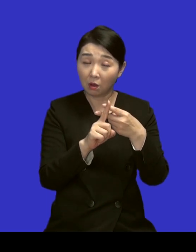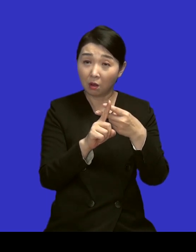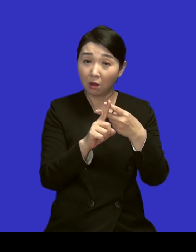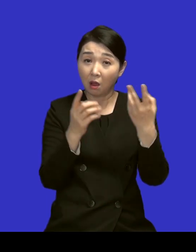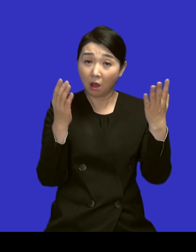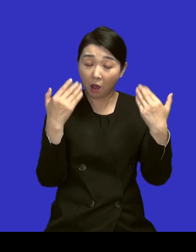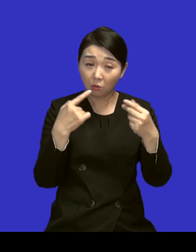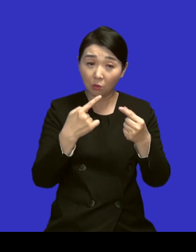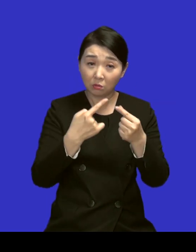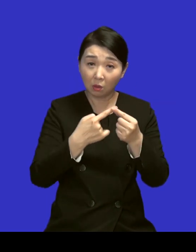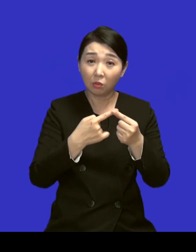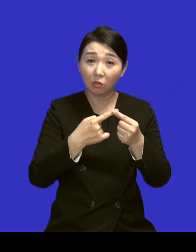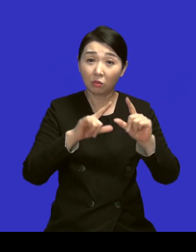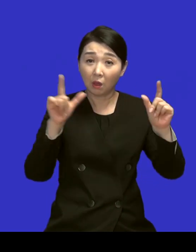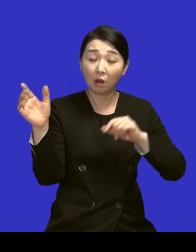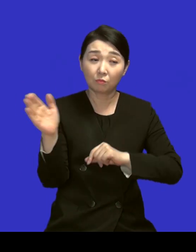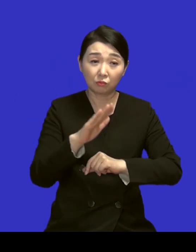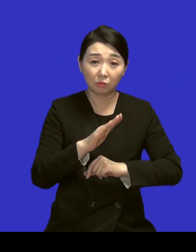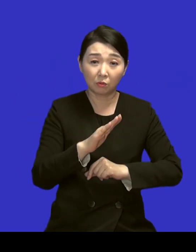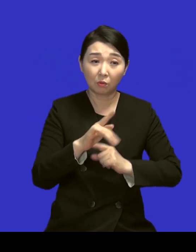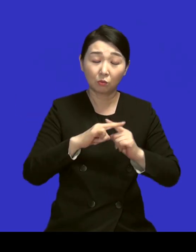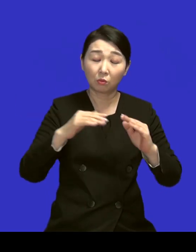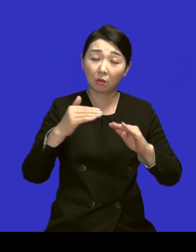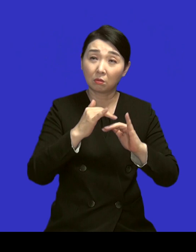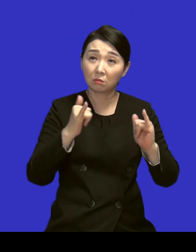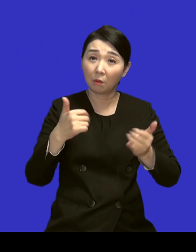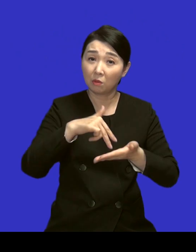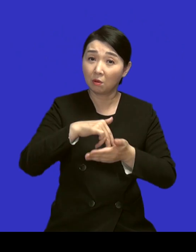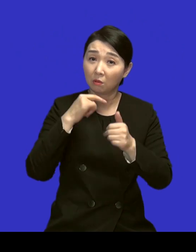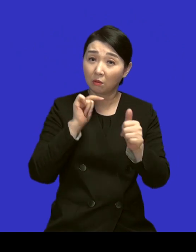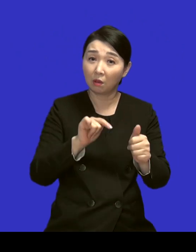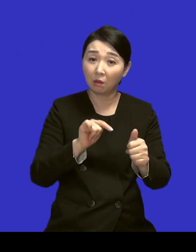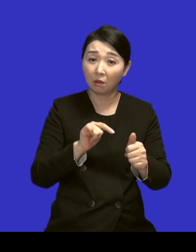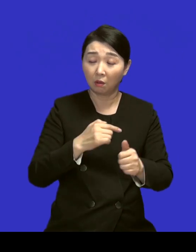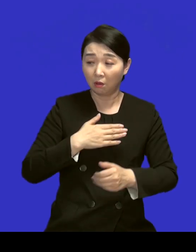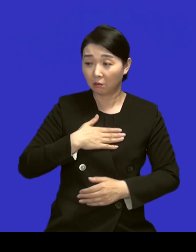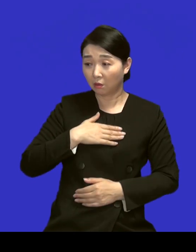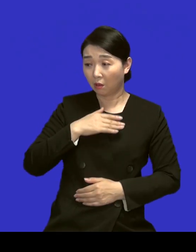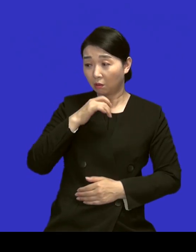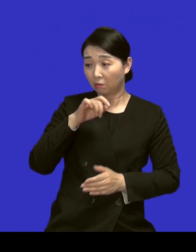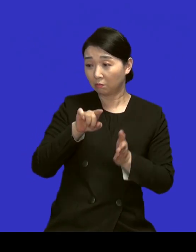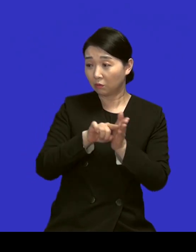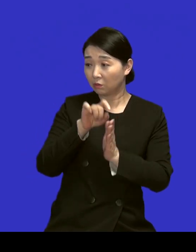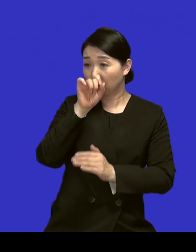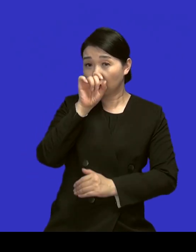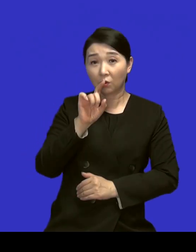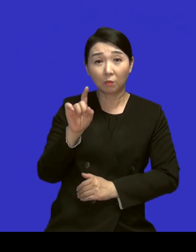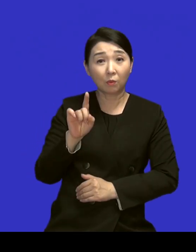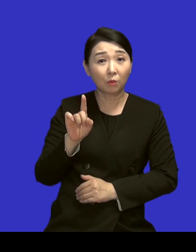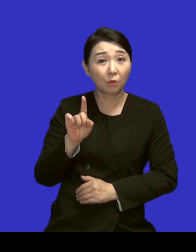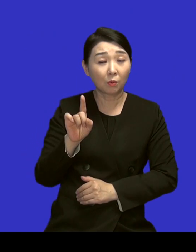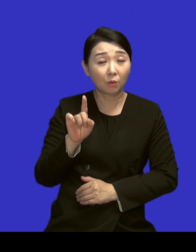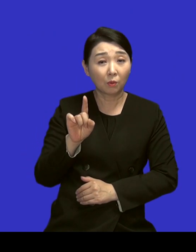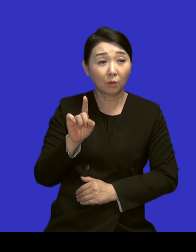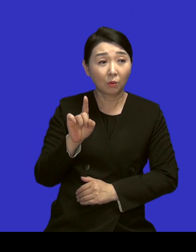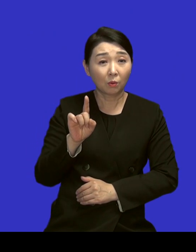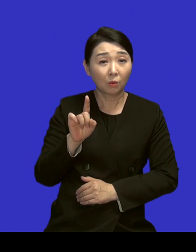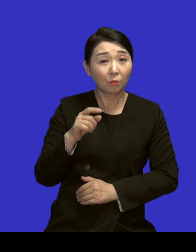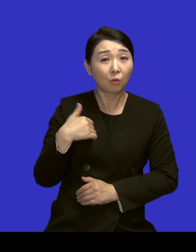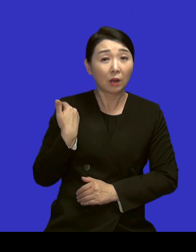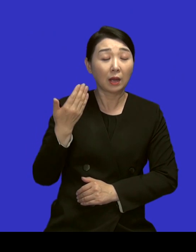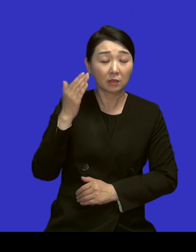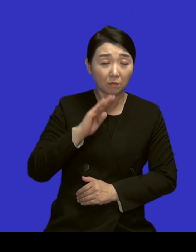문장이. 그래갖고 제가 그 믿음이 좋았는지 제가 그 반에서 교회 다니고 있는 애들 5명이